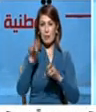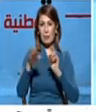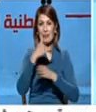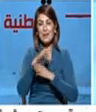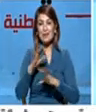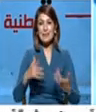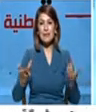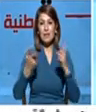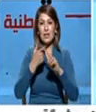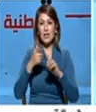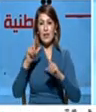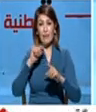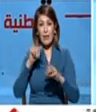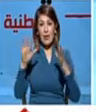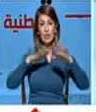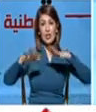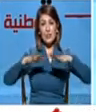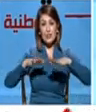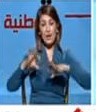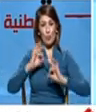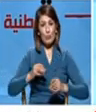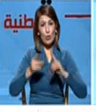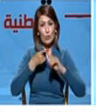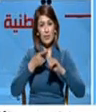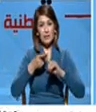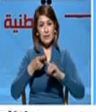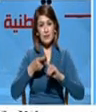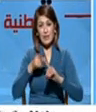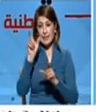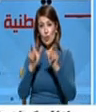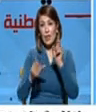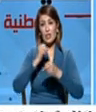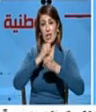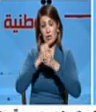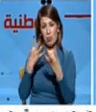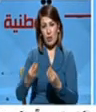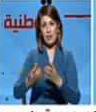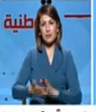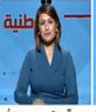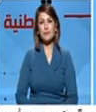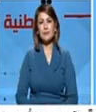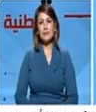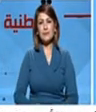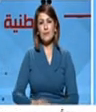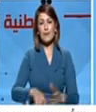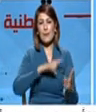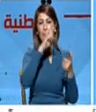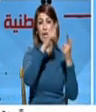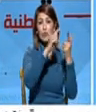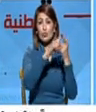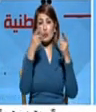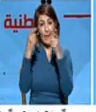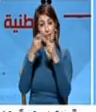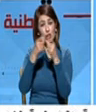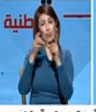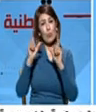فنيش اجراءات امنيه الاجراء اللي التطبيق التطبيقات هيل باريس